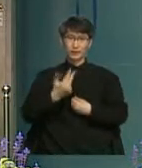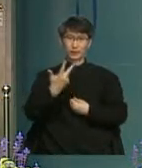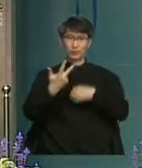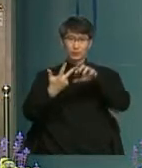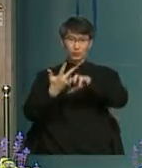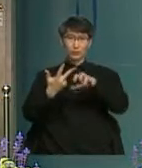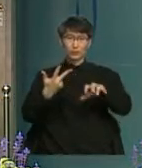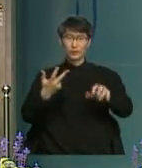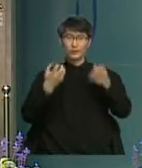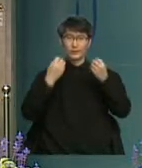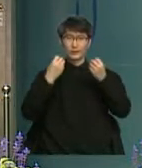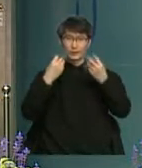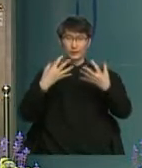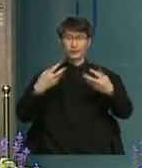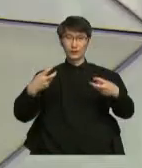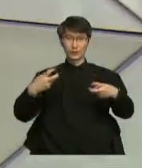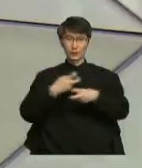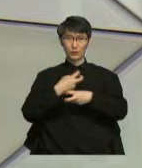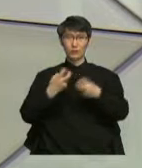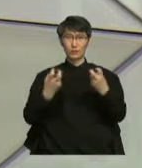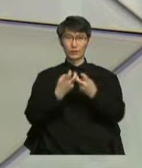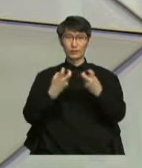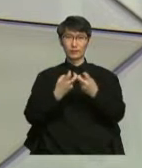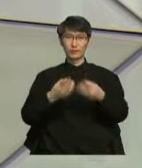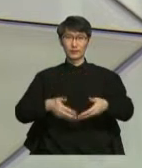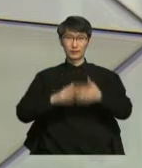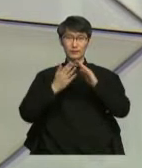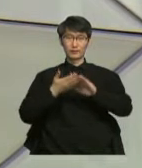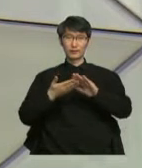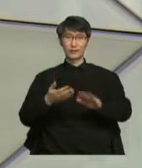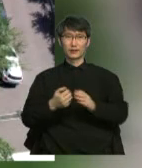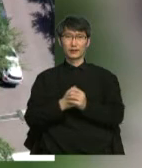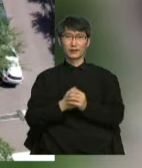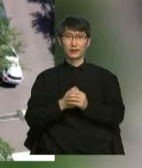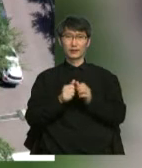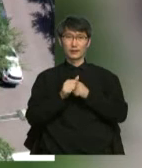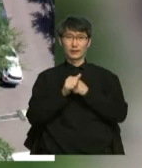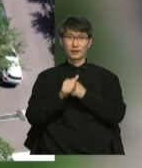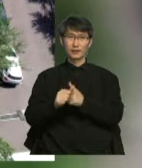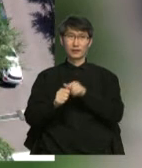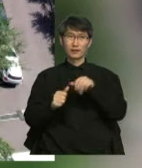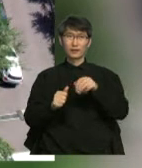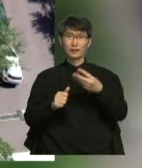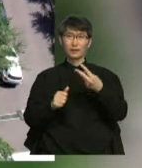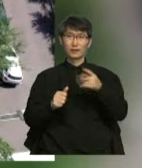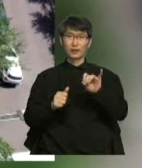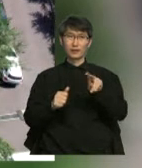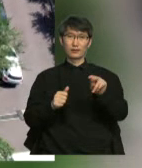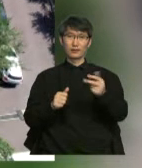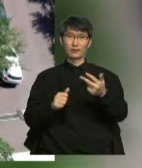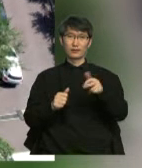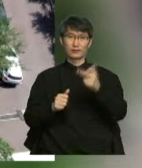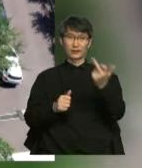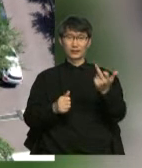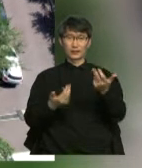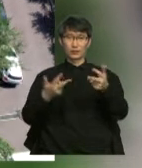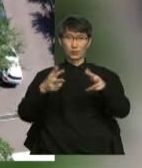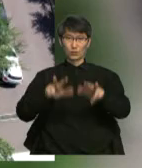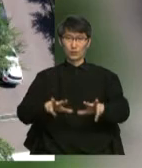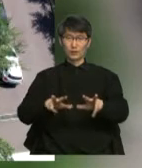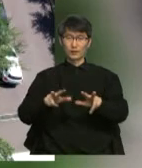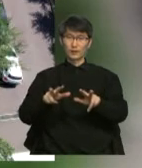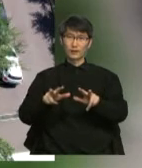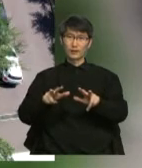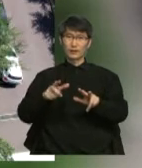7곳에 신교통수단을 확정했다고 밝혔습니다. 이에 따라 성동구 대연산 공원과 중구